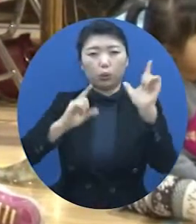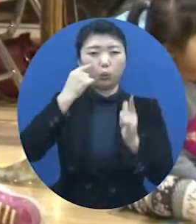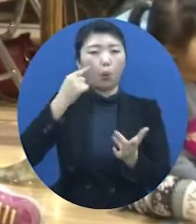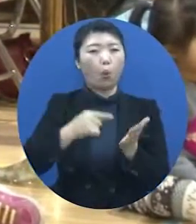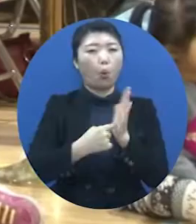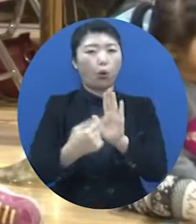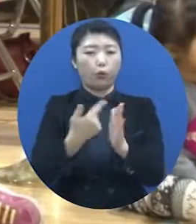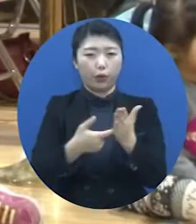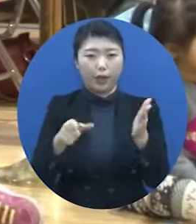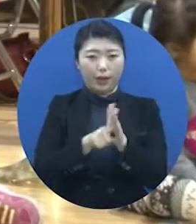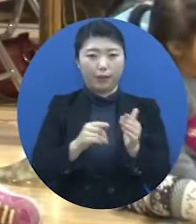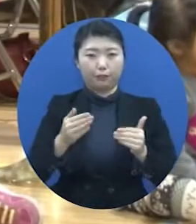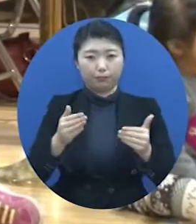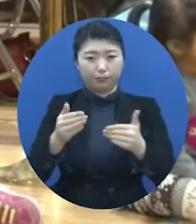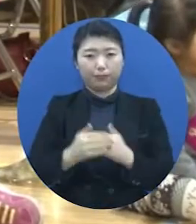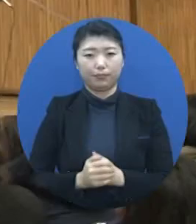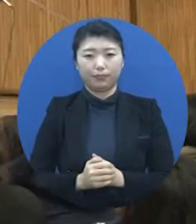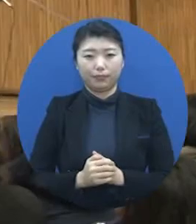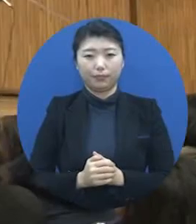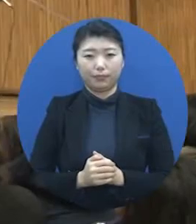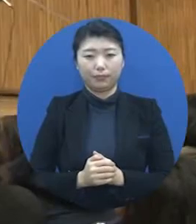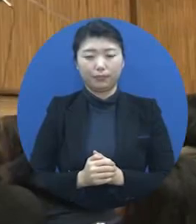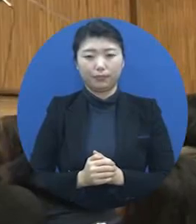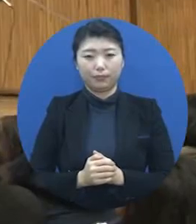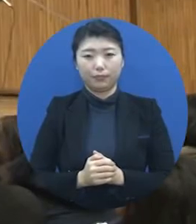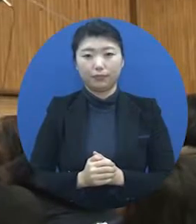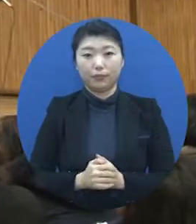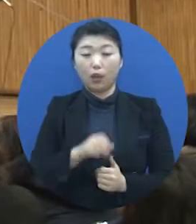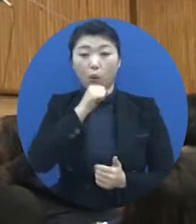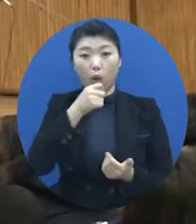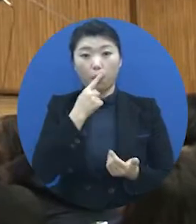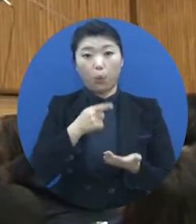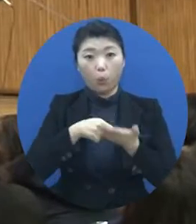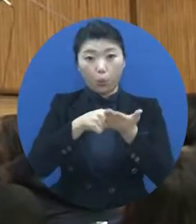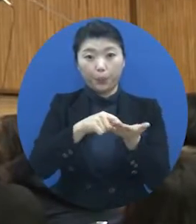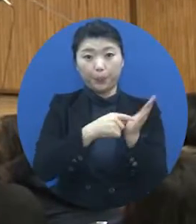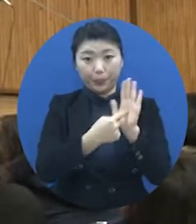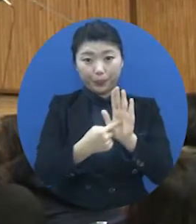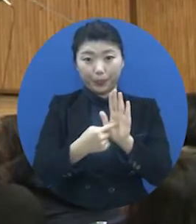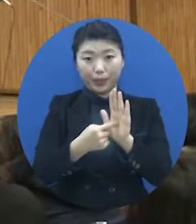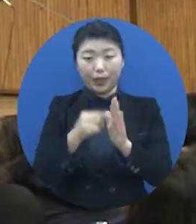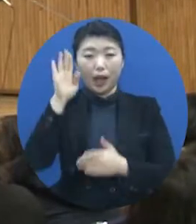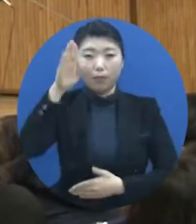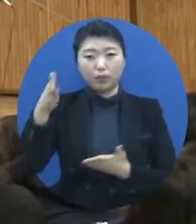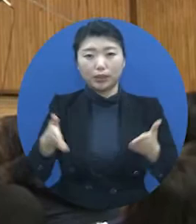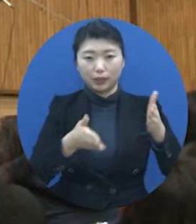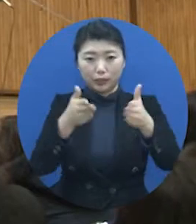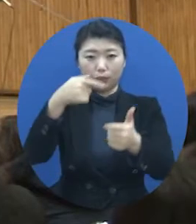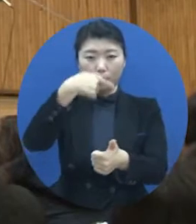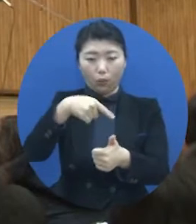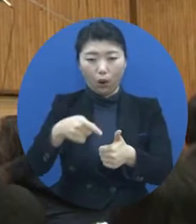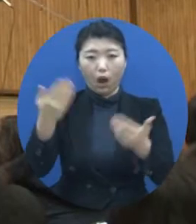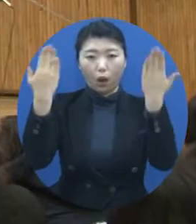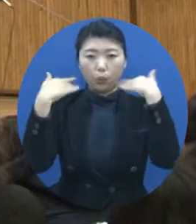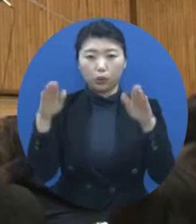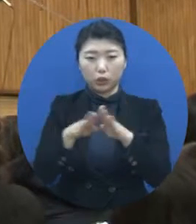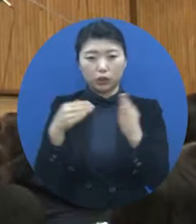알리고자 개최됐습니다. 학교 성과 보고회로는 진로교육, 방과 후